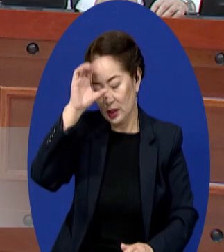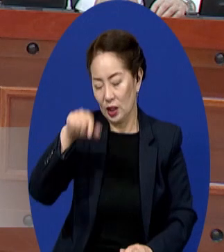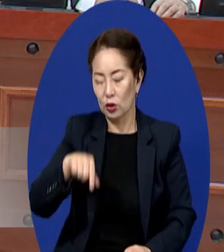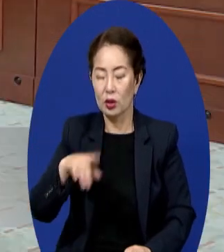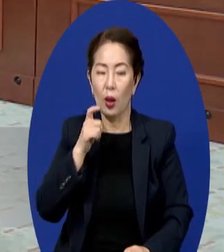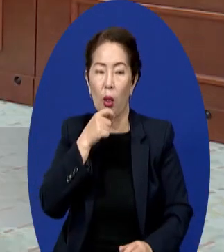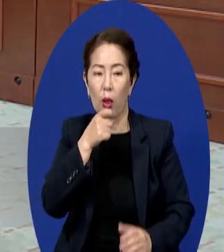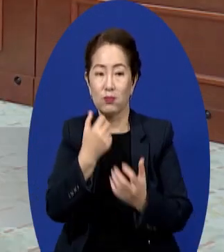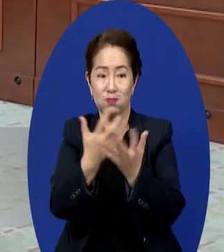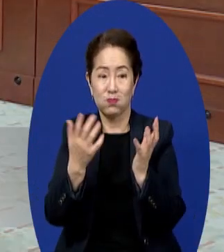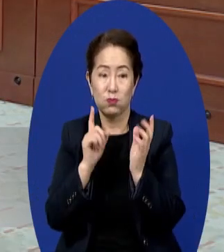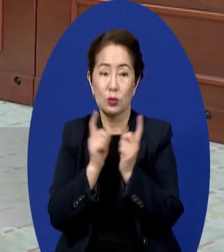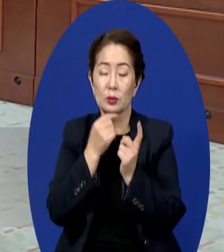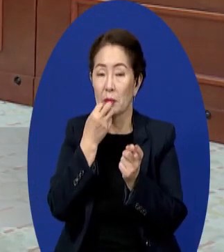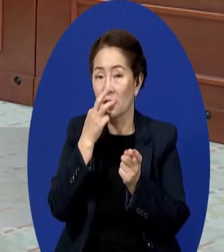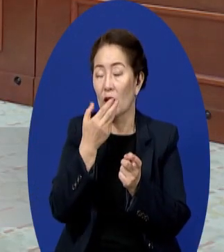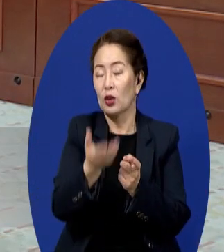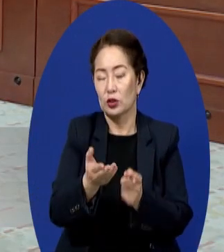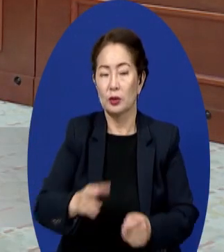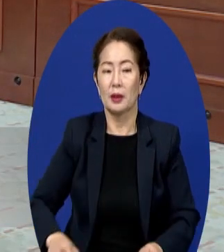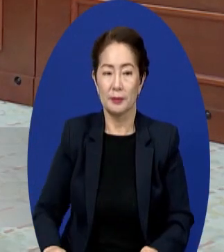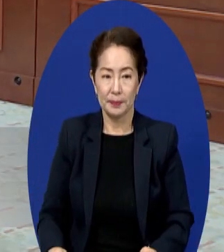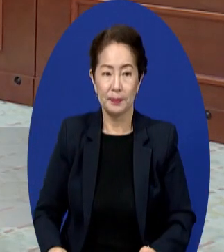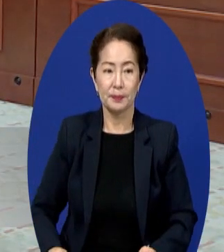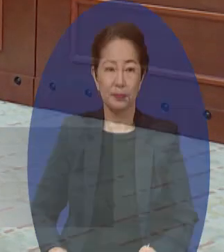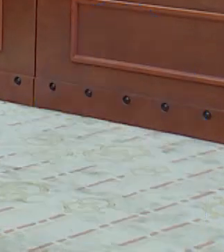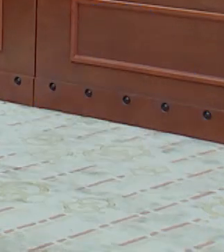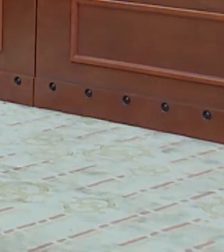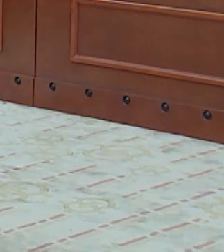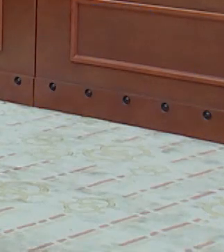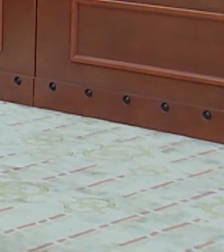хэвлэлийнхэн тооцох үеэр онцлон тэмдэглэсэн юм а. Яг энэ компани тухайд юм уу?